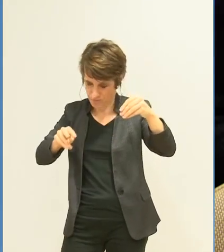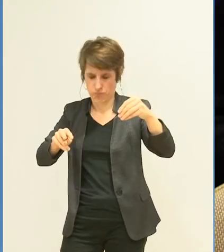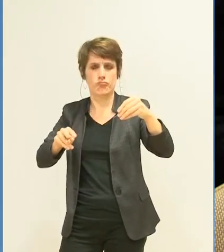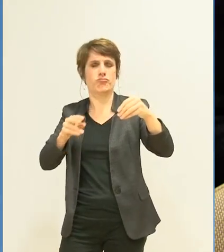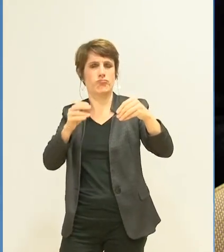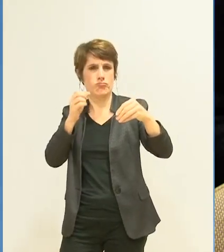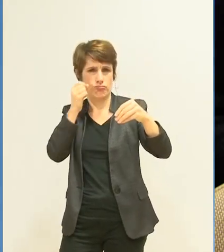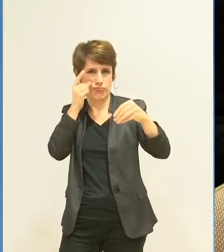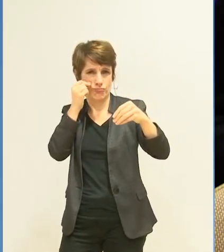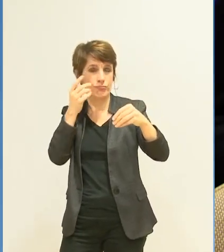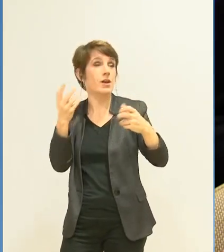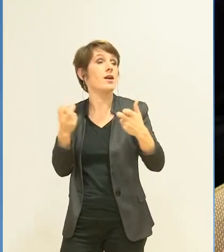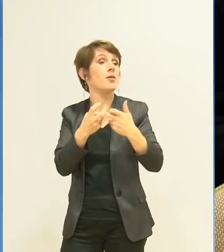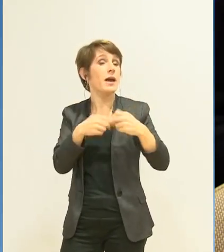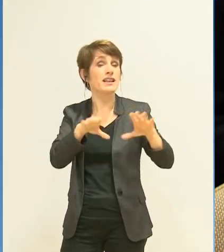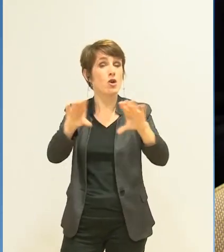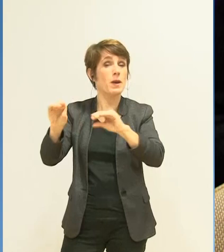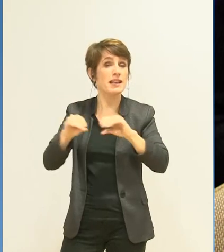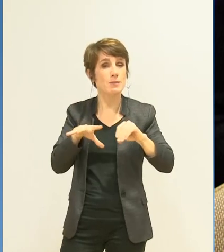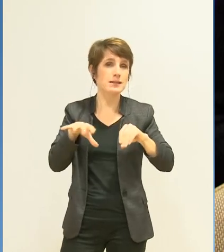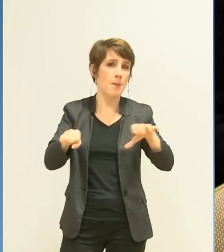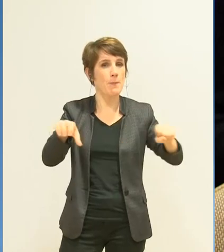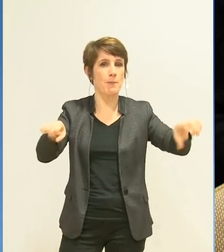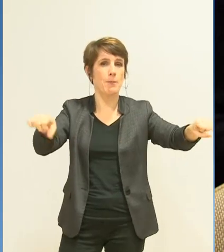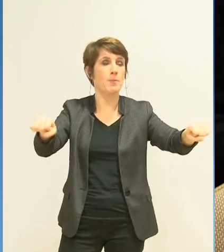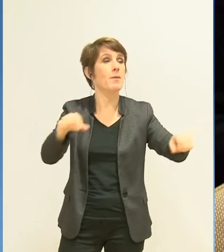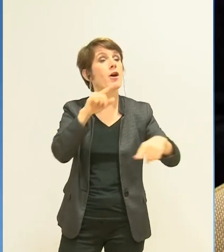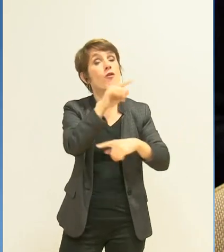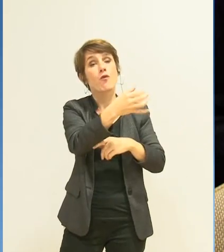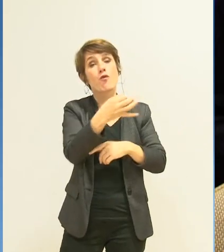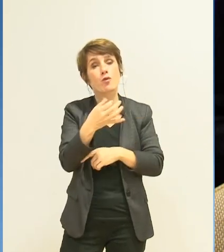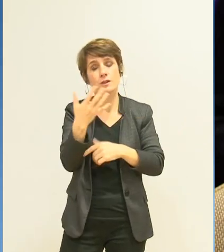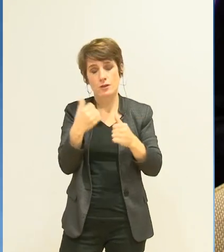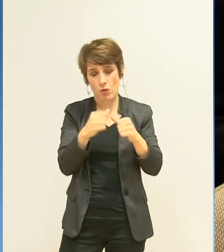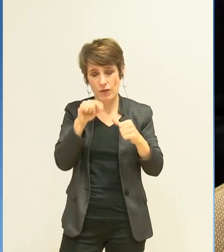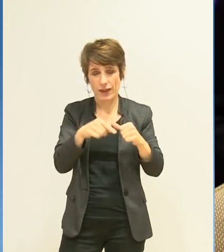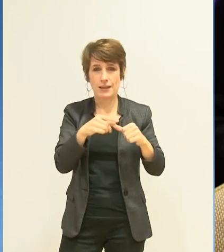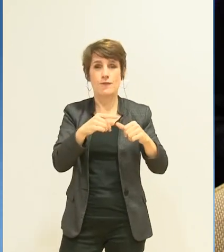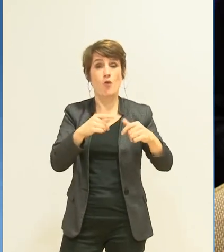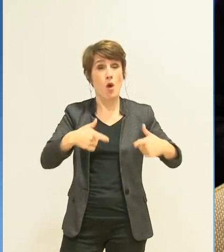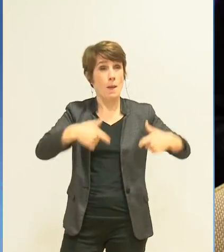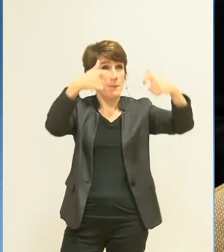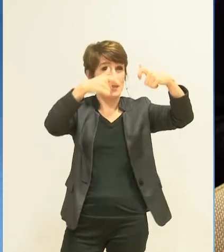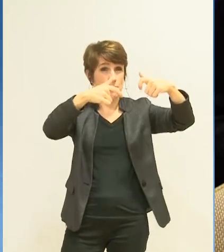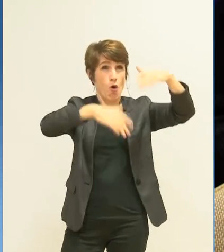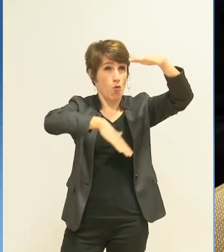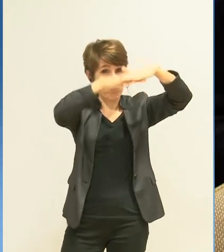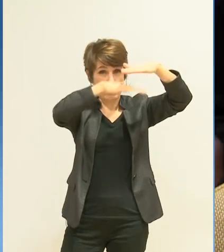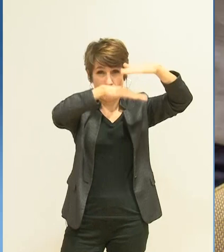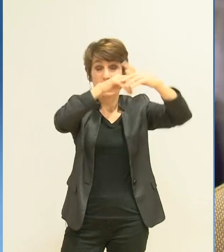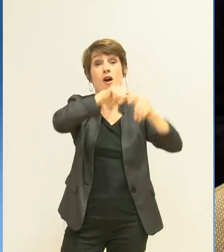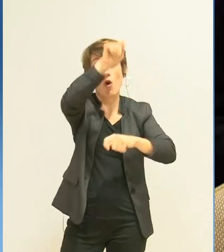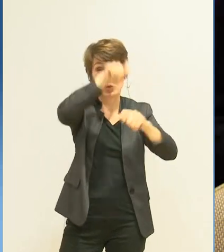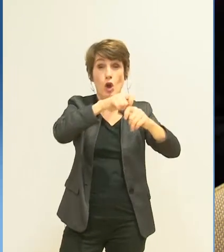consommation des espaces vous préconisez d'économiser du foncier limitez les auteurs des bâtiments à construire en moyenne